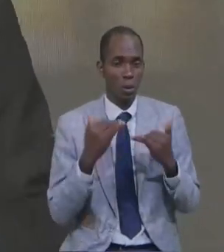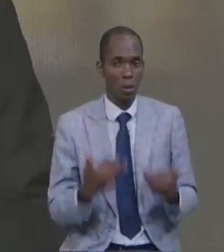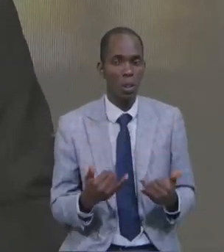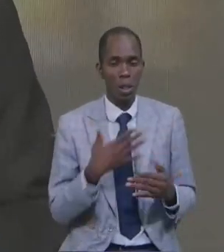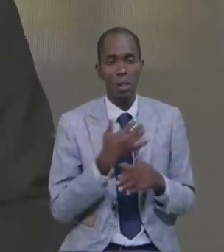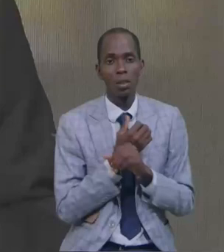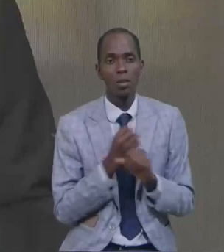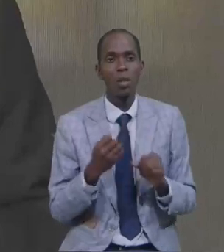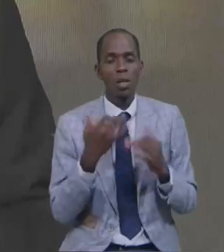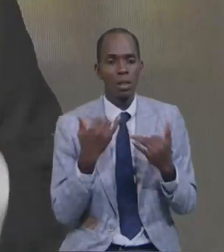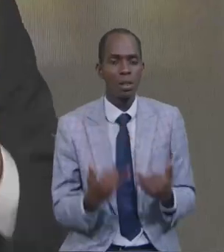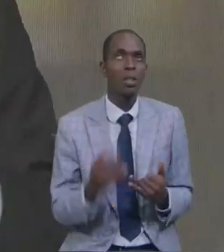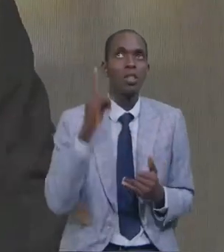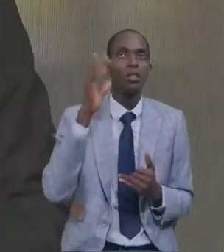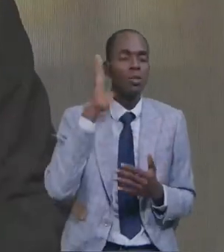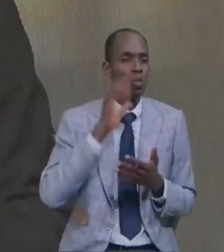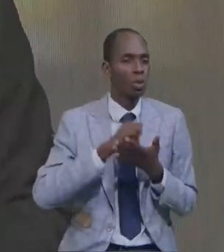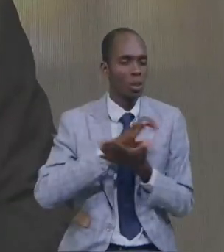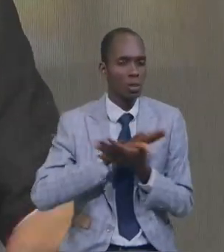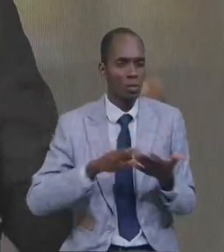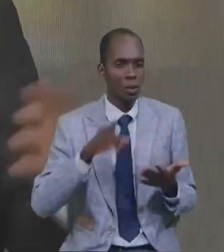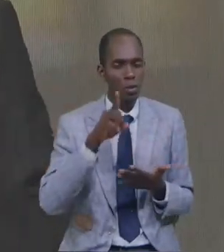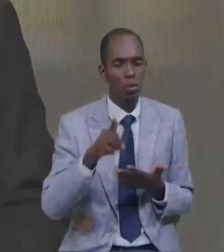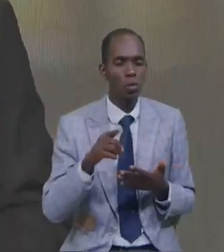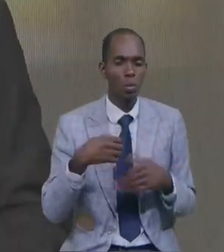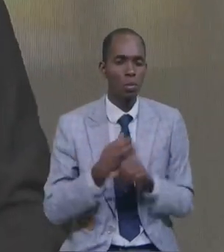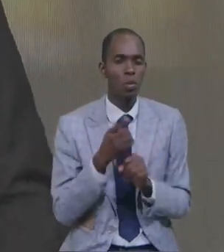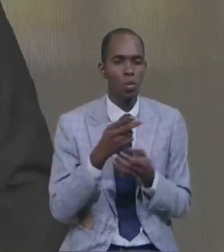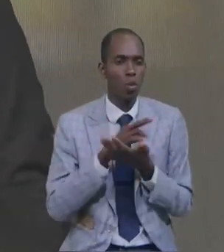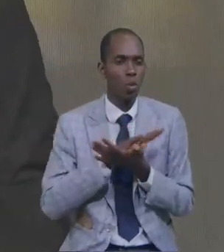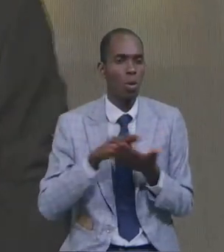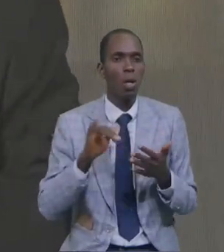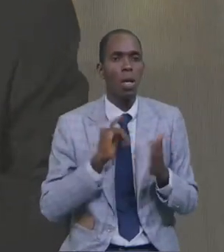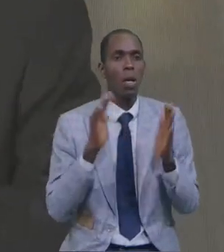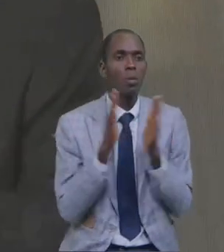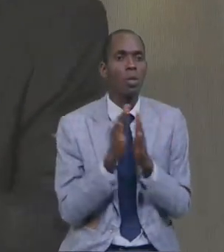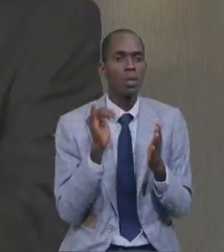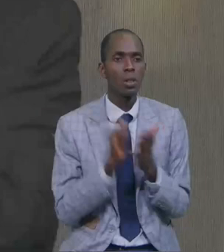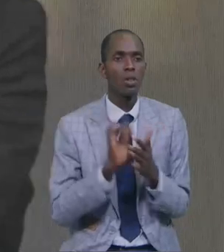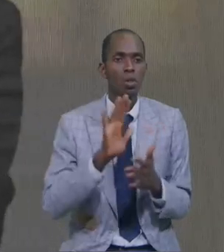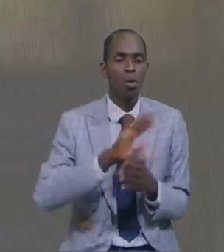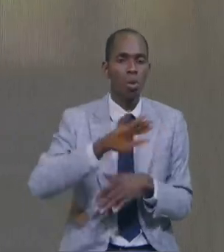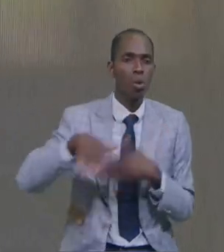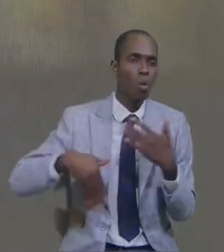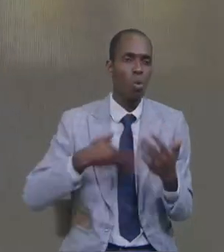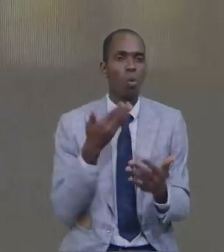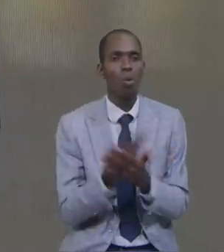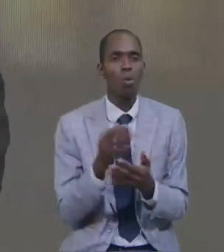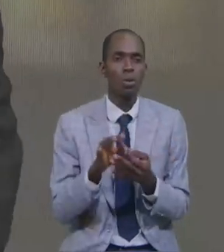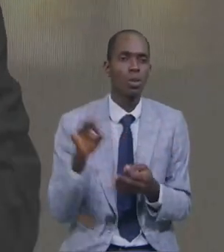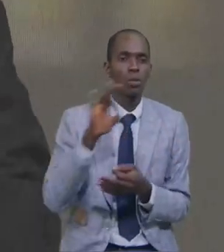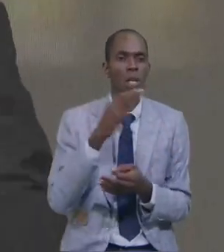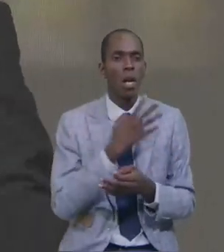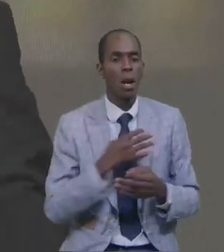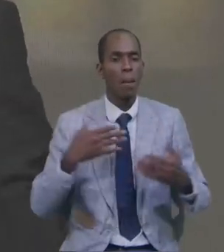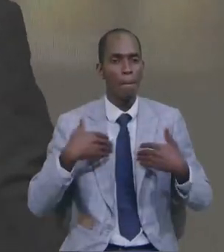Votre cœur, esprit et âme et corps soit préservé,